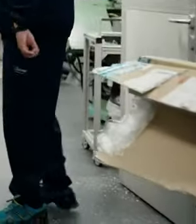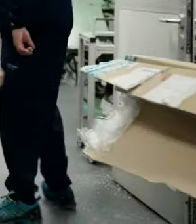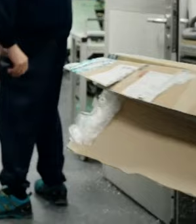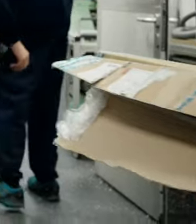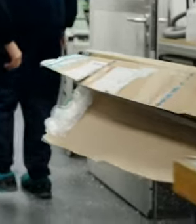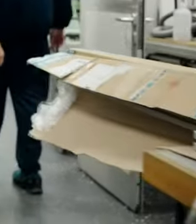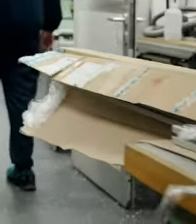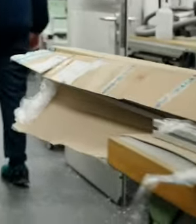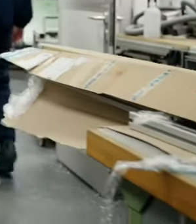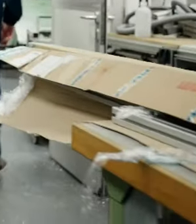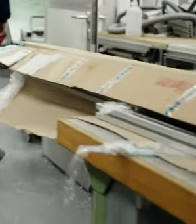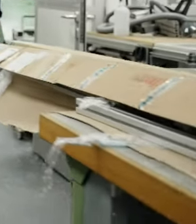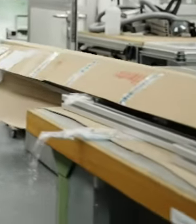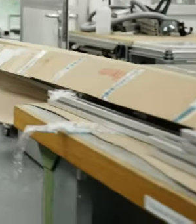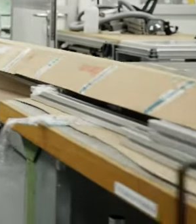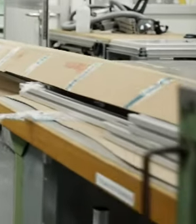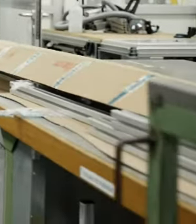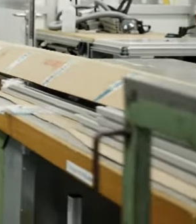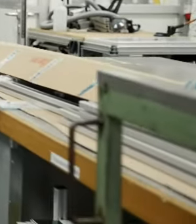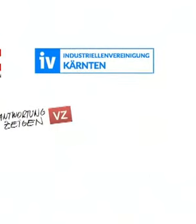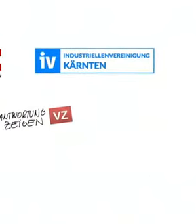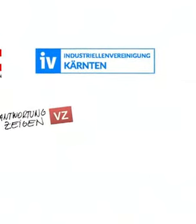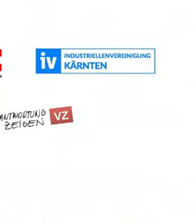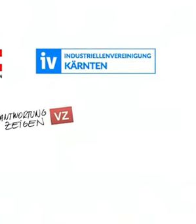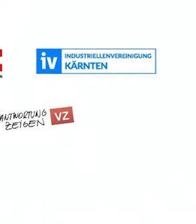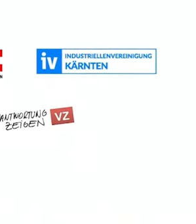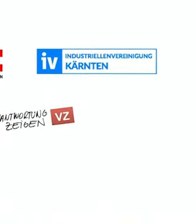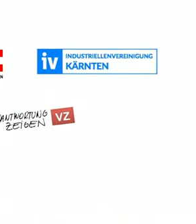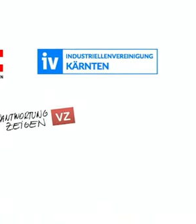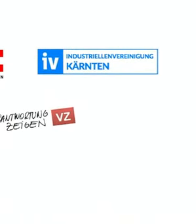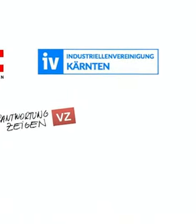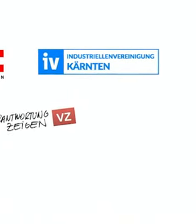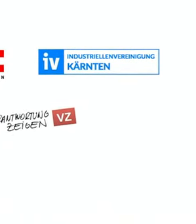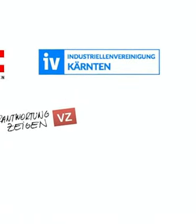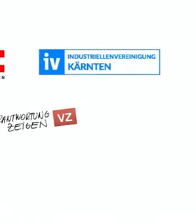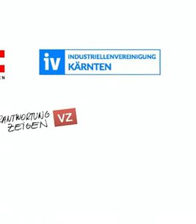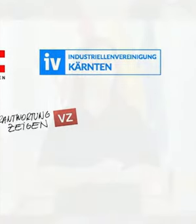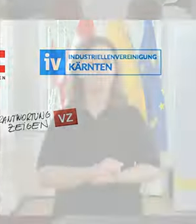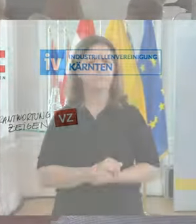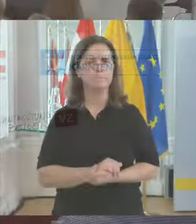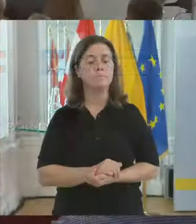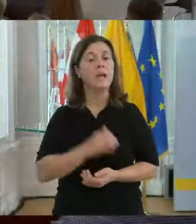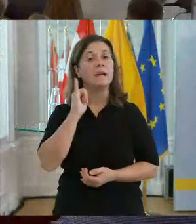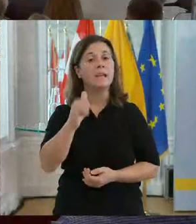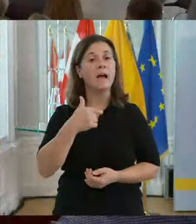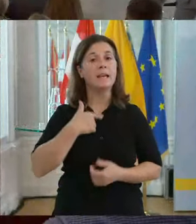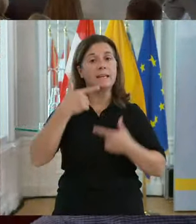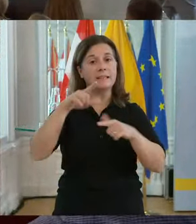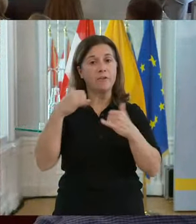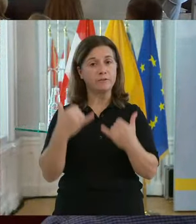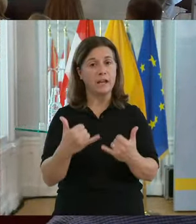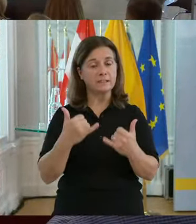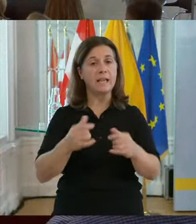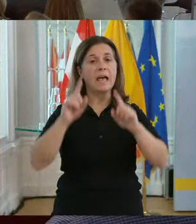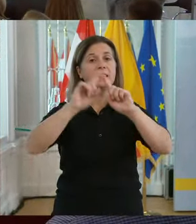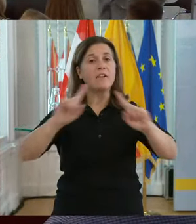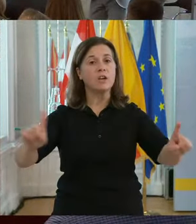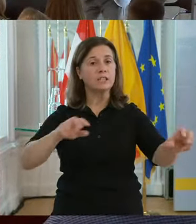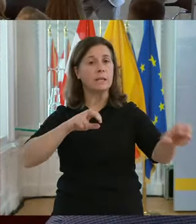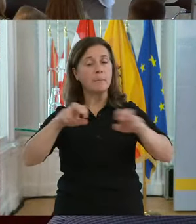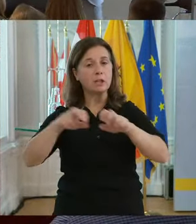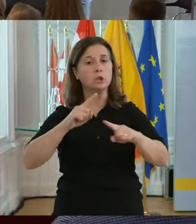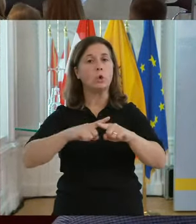entsteht, wenn man so ein Projekt startet. Ja, und ich darf jetzt die Diversity Managerin